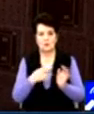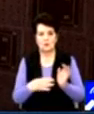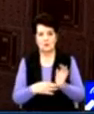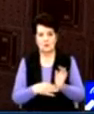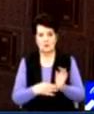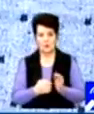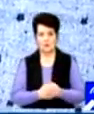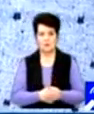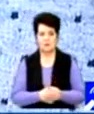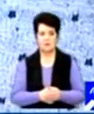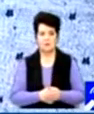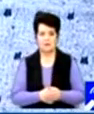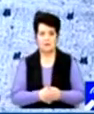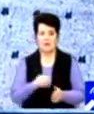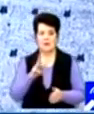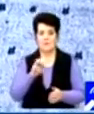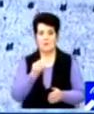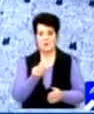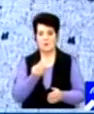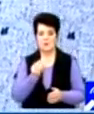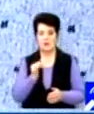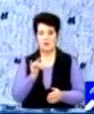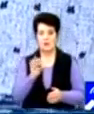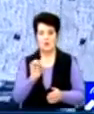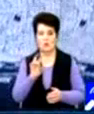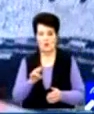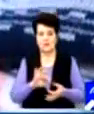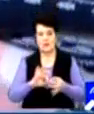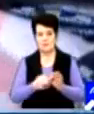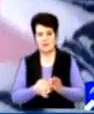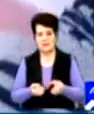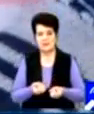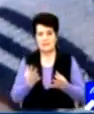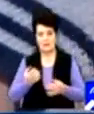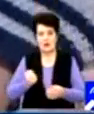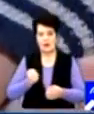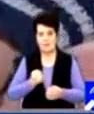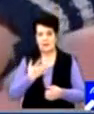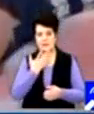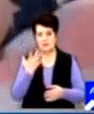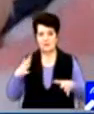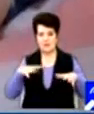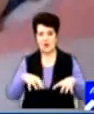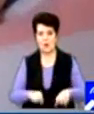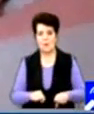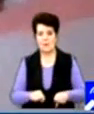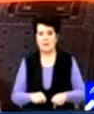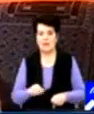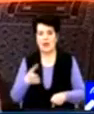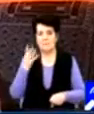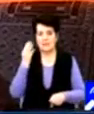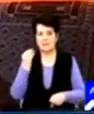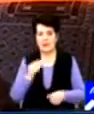1929. Moș Ion își aduce aminte cu lux de amănunte ziua în care armata sovietică a ocupat